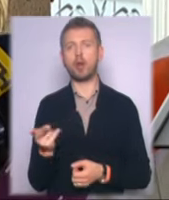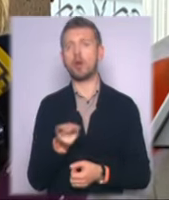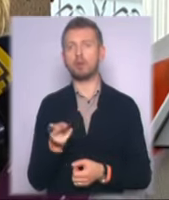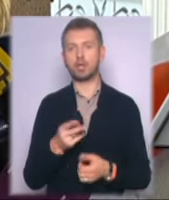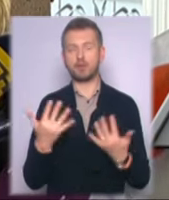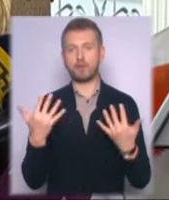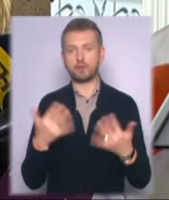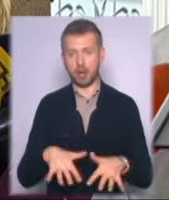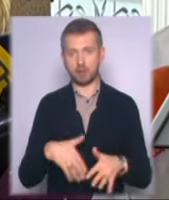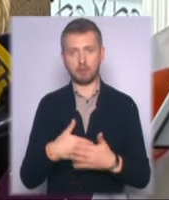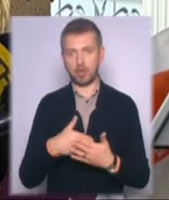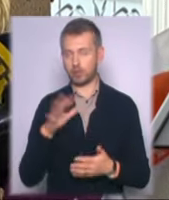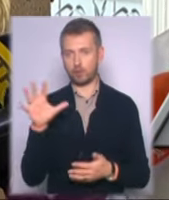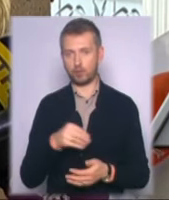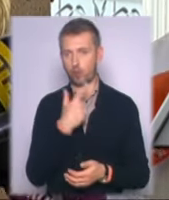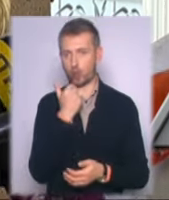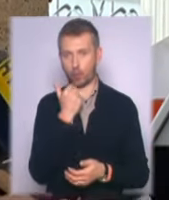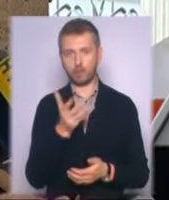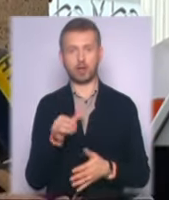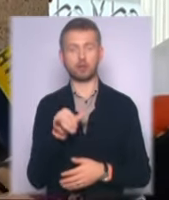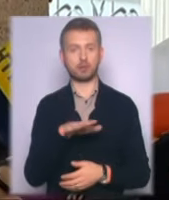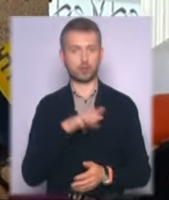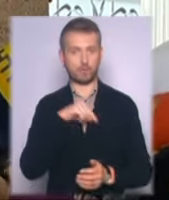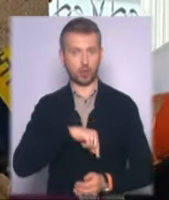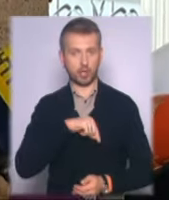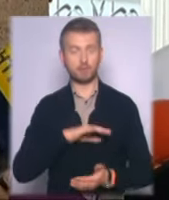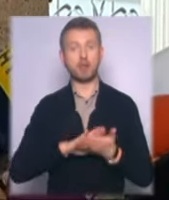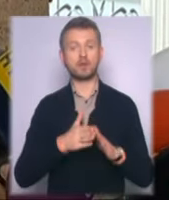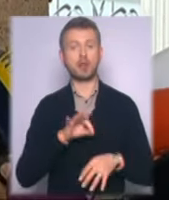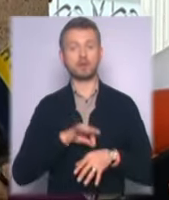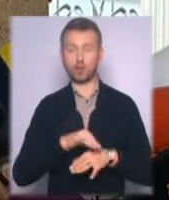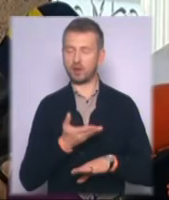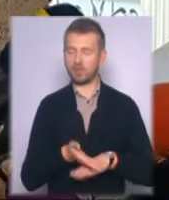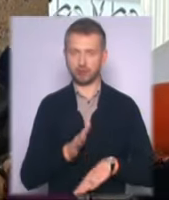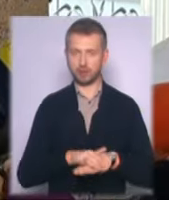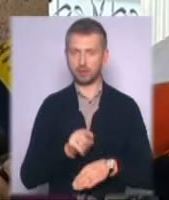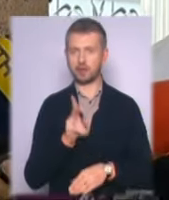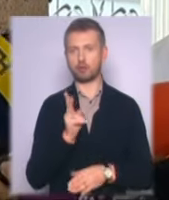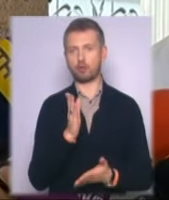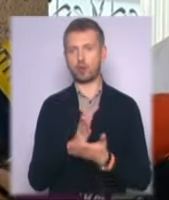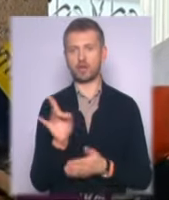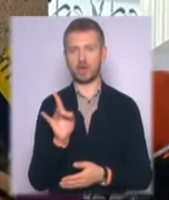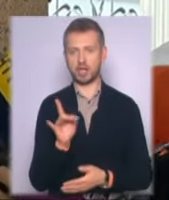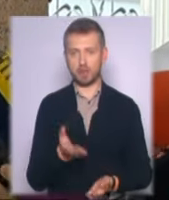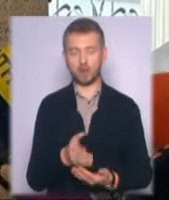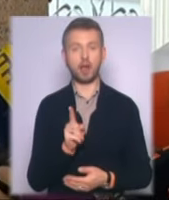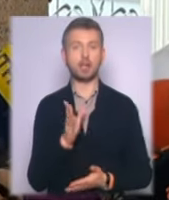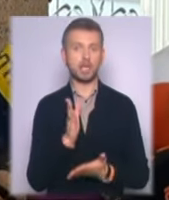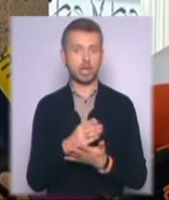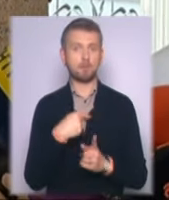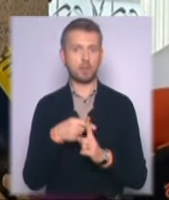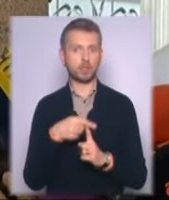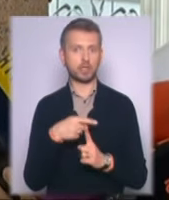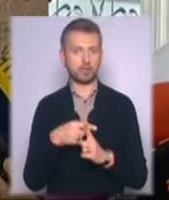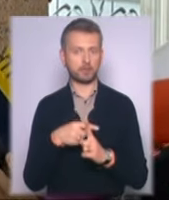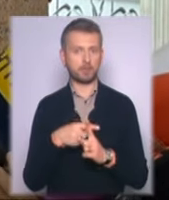втратили майже всю кров, яка у них була в організмі. Стан хворих важкий, ті, які знаходяться в реанімації, але є позитивна динаміка у